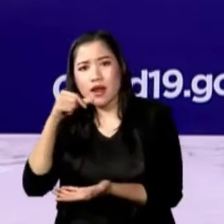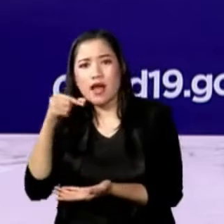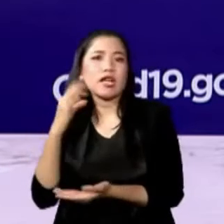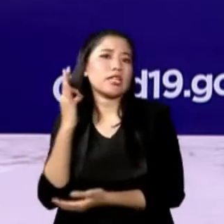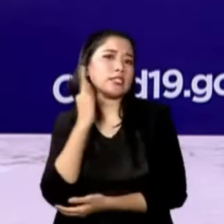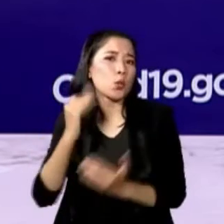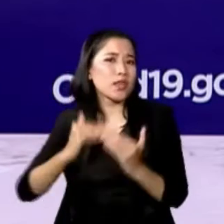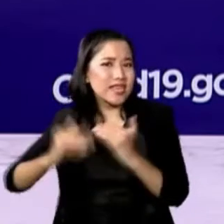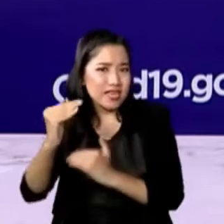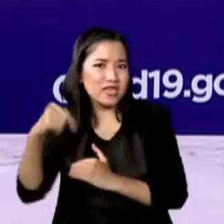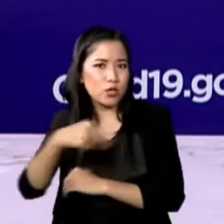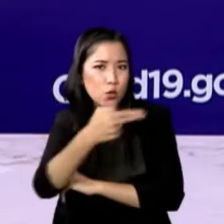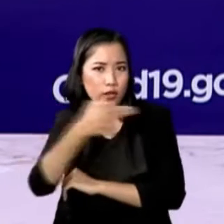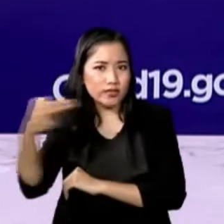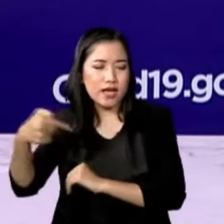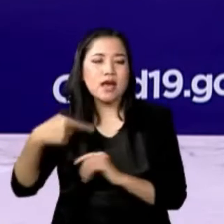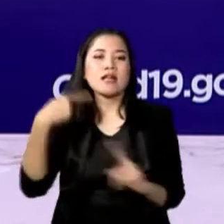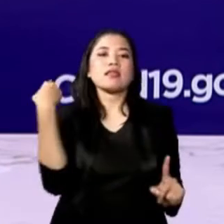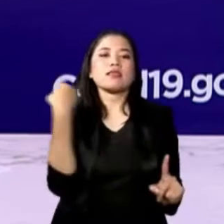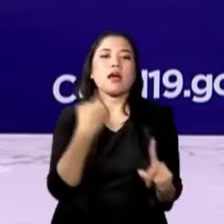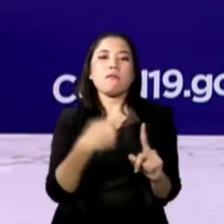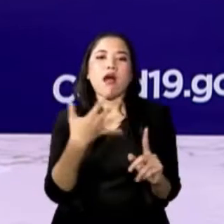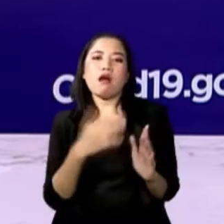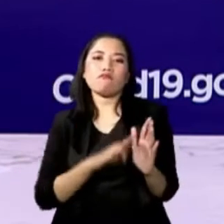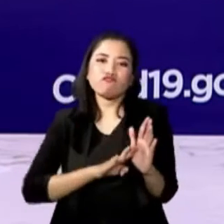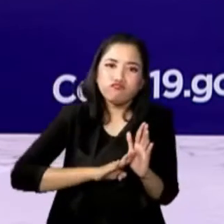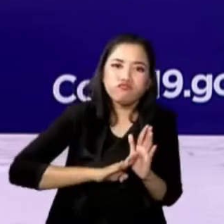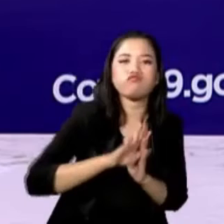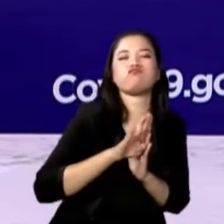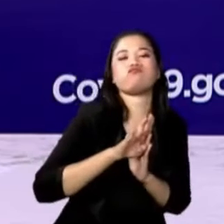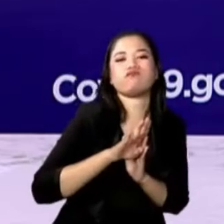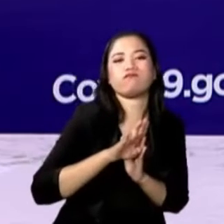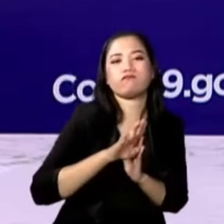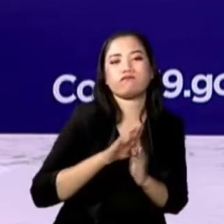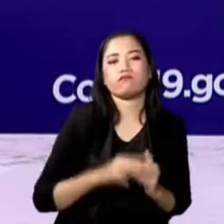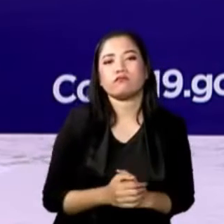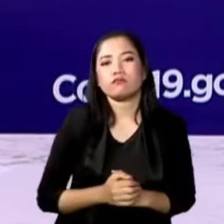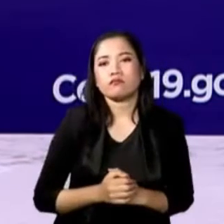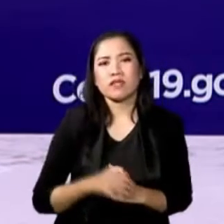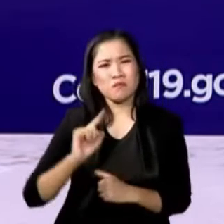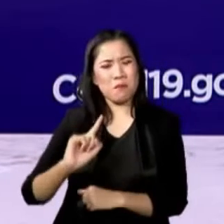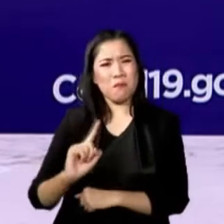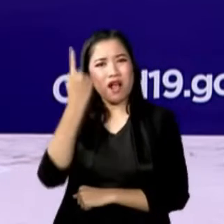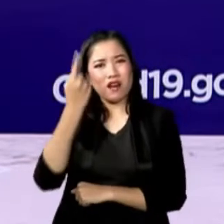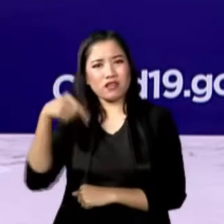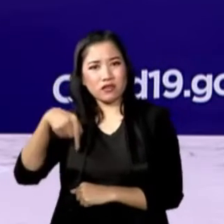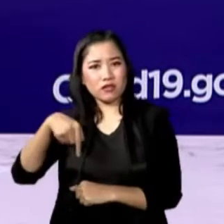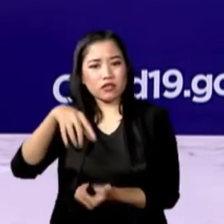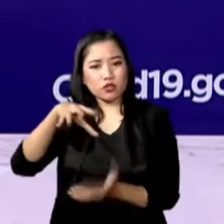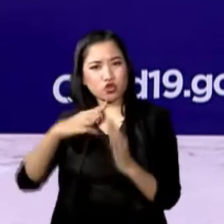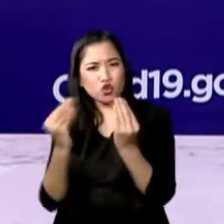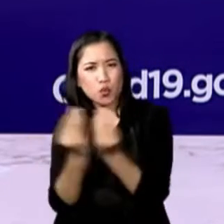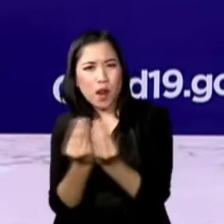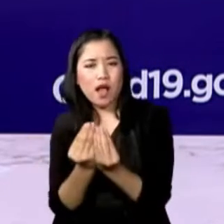Indonesia meningkat tajam pada minggu ini. Bahkan untuk pertama kalinya mencapai jumlah yang